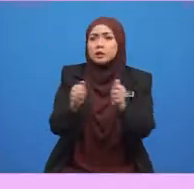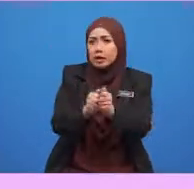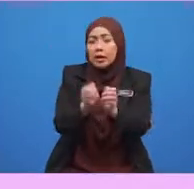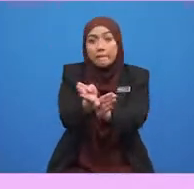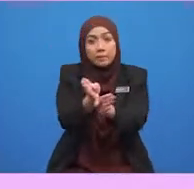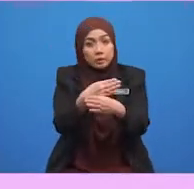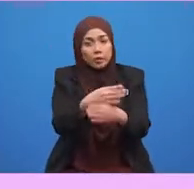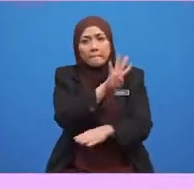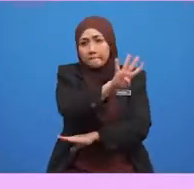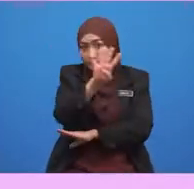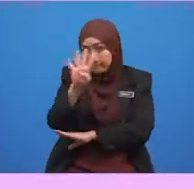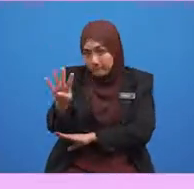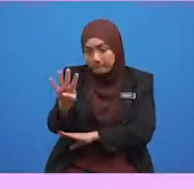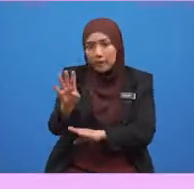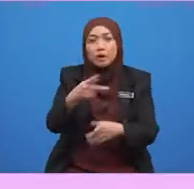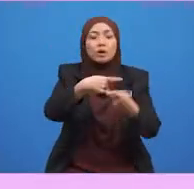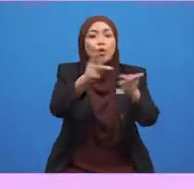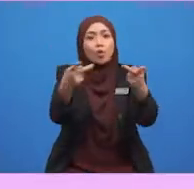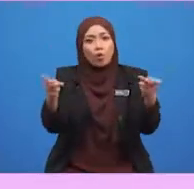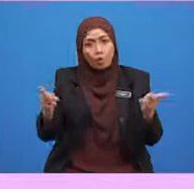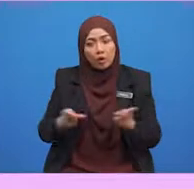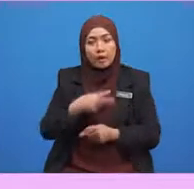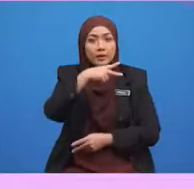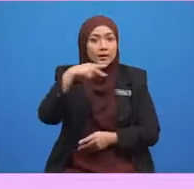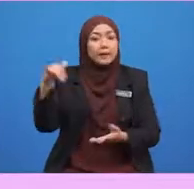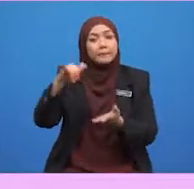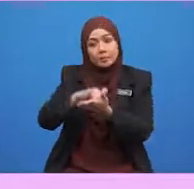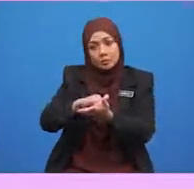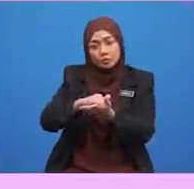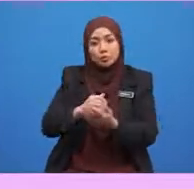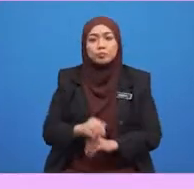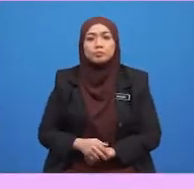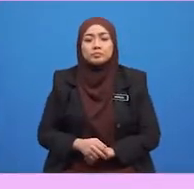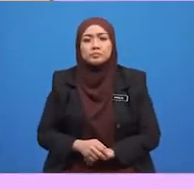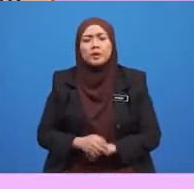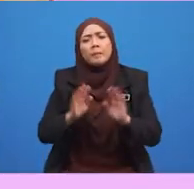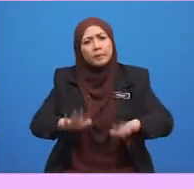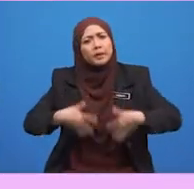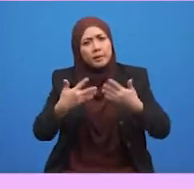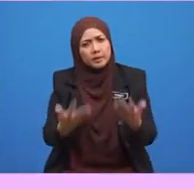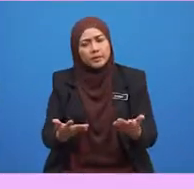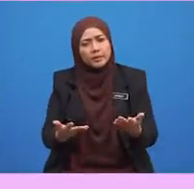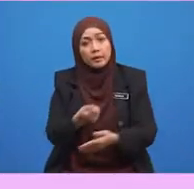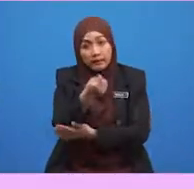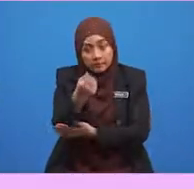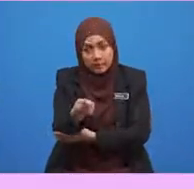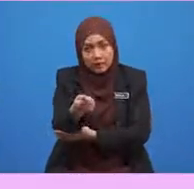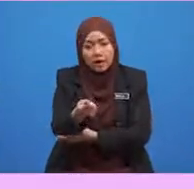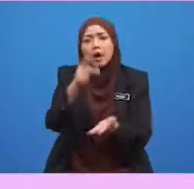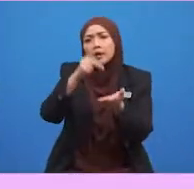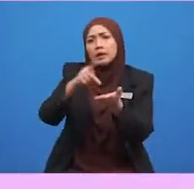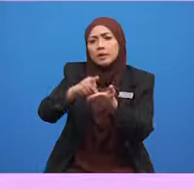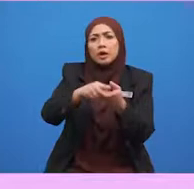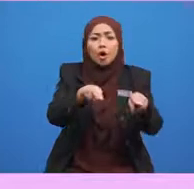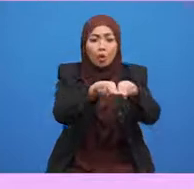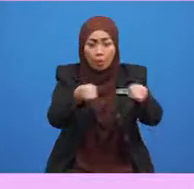bentuk keempat-empat kolam renang tersebut? Dan bagaimanakah anda mengira